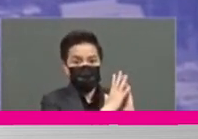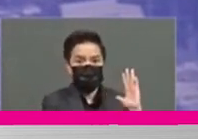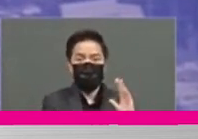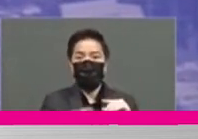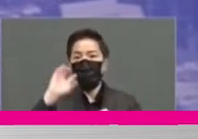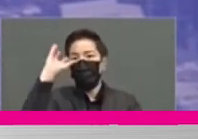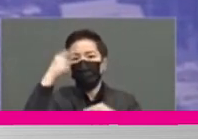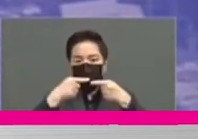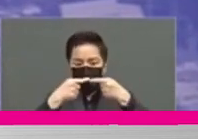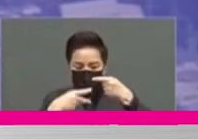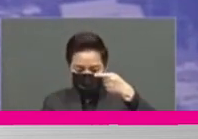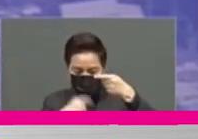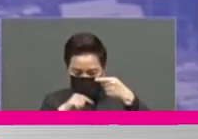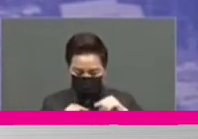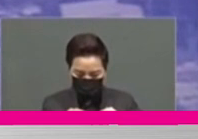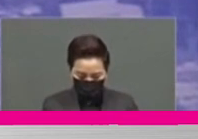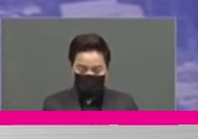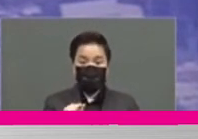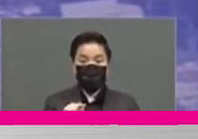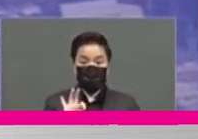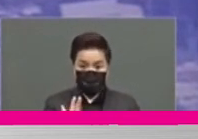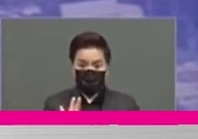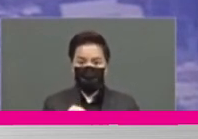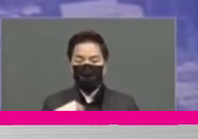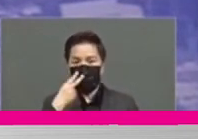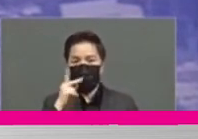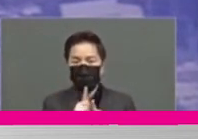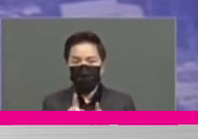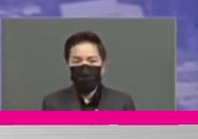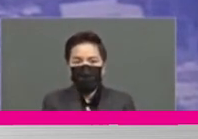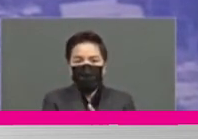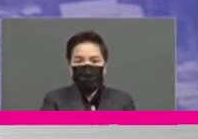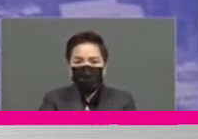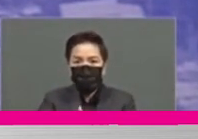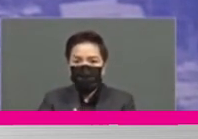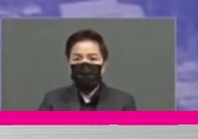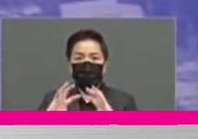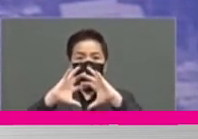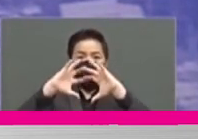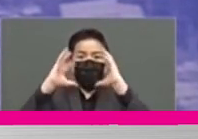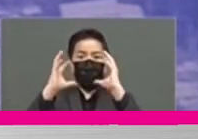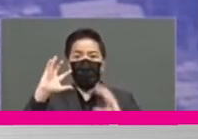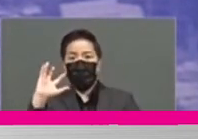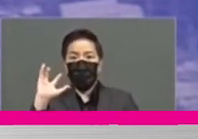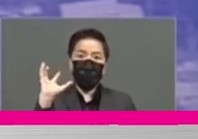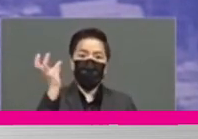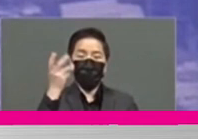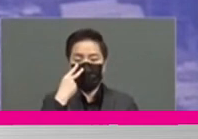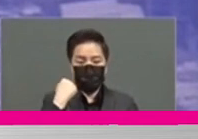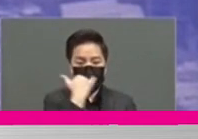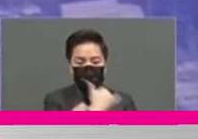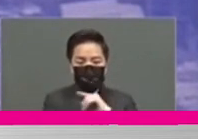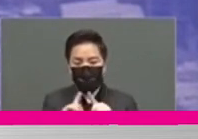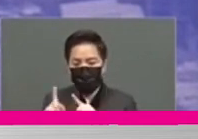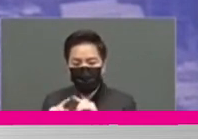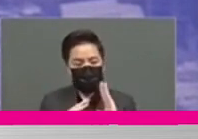ยงานที่เกี่ยวข้องและภาคเอกชนอาทิผู้ประกอบการร้านอาหารห้างสรรพสินค้าขนส่งสาธารณะในเรื่องการเตรียมเปิดเมืองซึ่งไม่ใช่